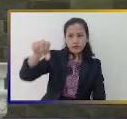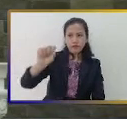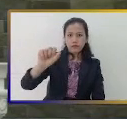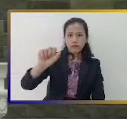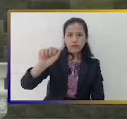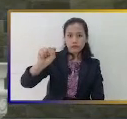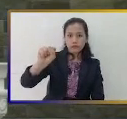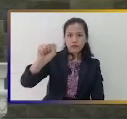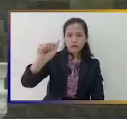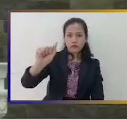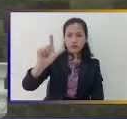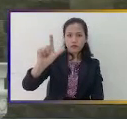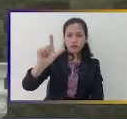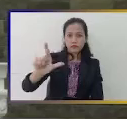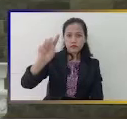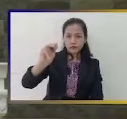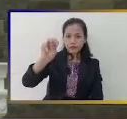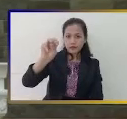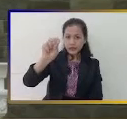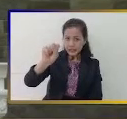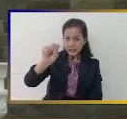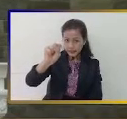Babasahin po natin yung verses 1 to 4.